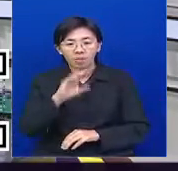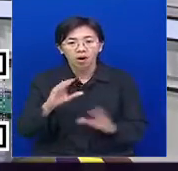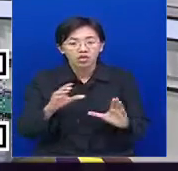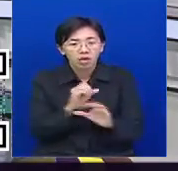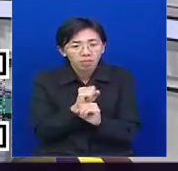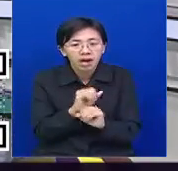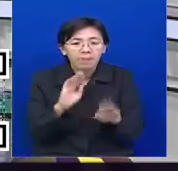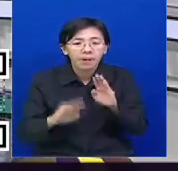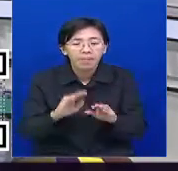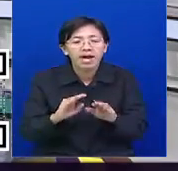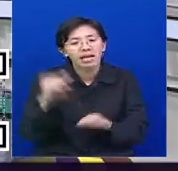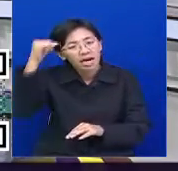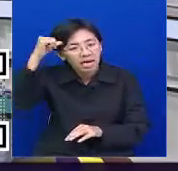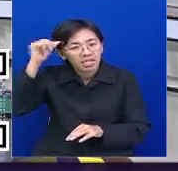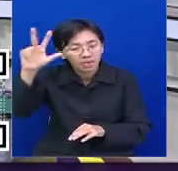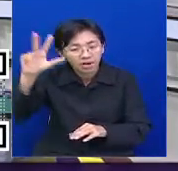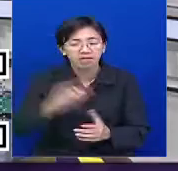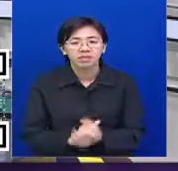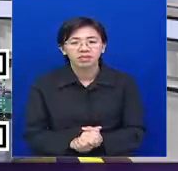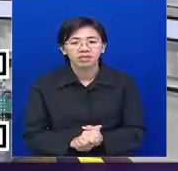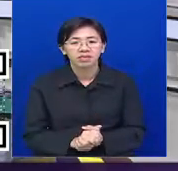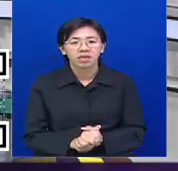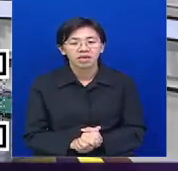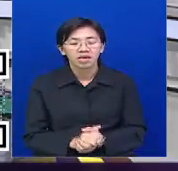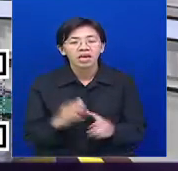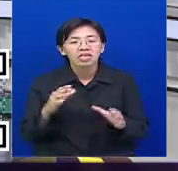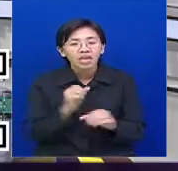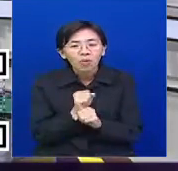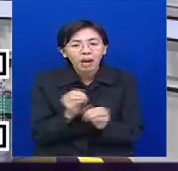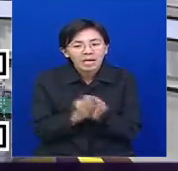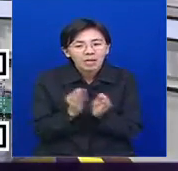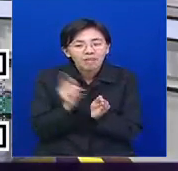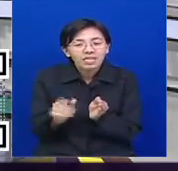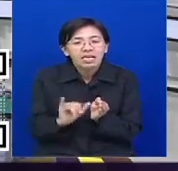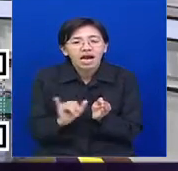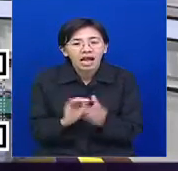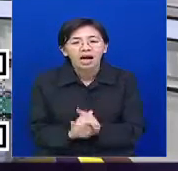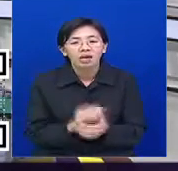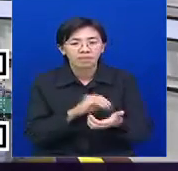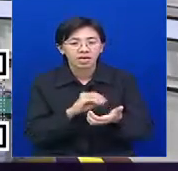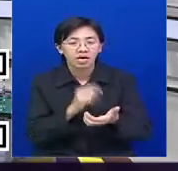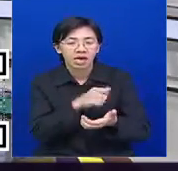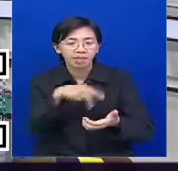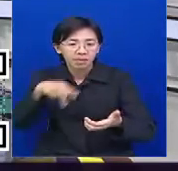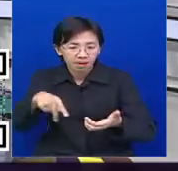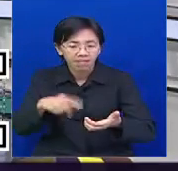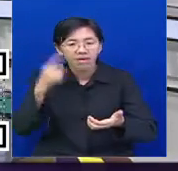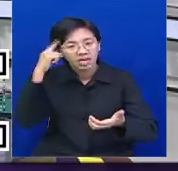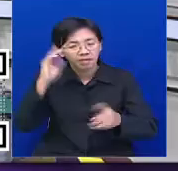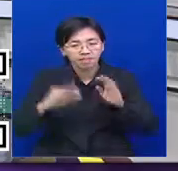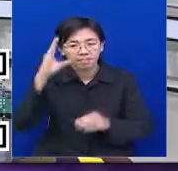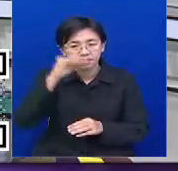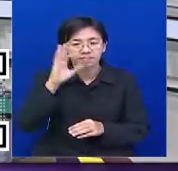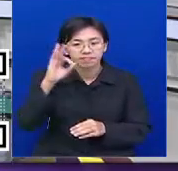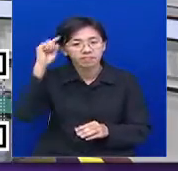น่าจะราวๆสัก3วันแต่ว่าถ้าเกิดว่าเป็นรายงานผลอย่างไม่เป็นทางการกกต.มีแอปพลิเคชันใหม่แล้วบอกว่าไม่น่าจะเกิน3ทุ่มน่า